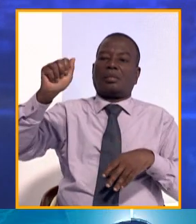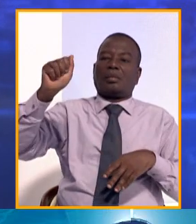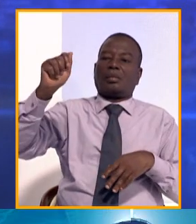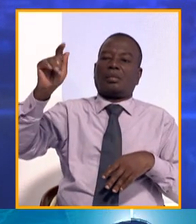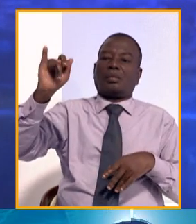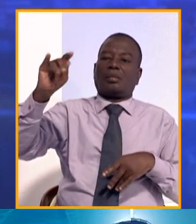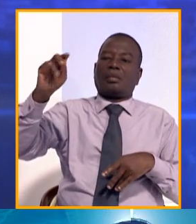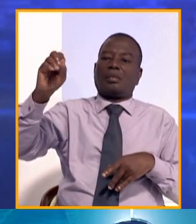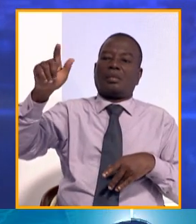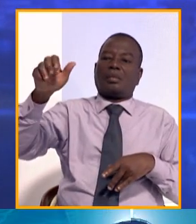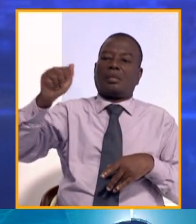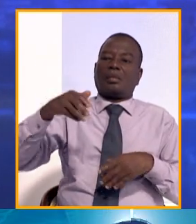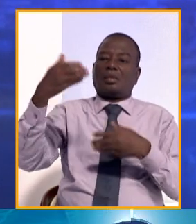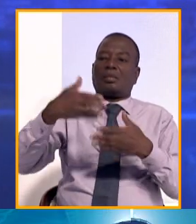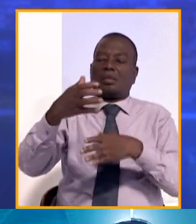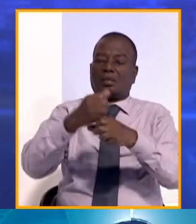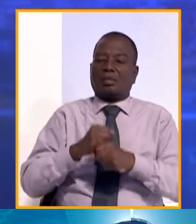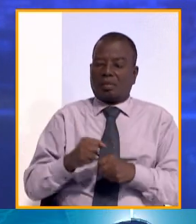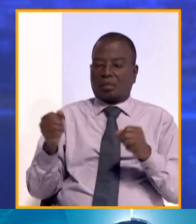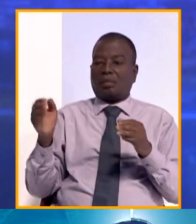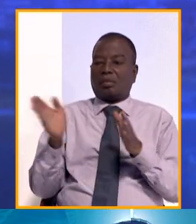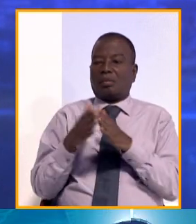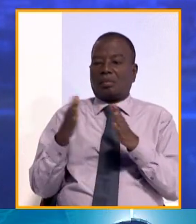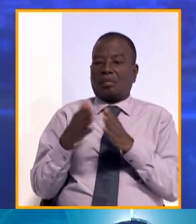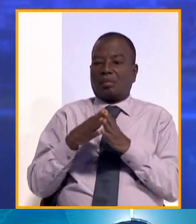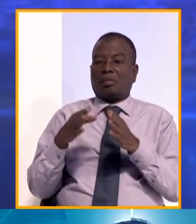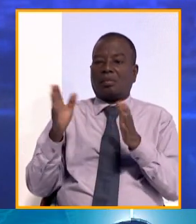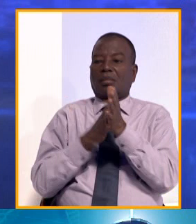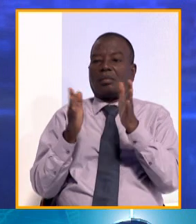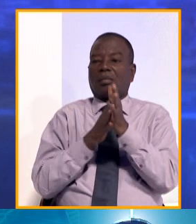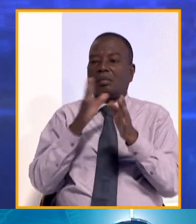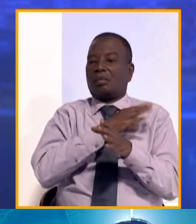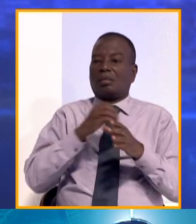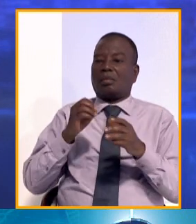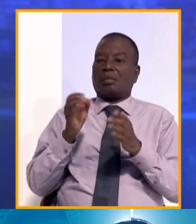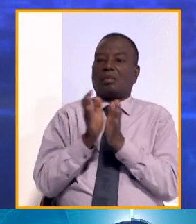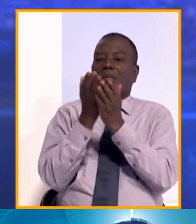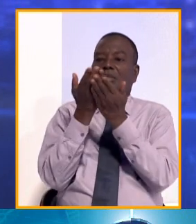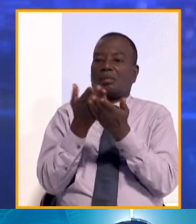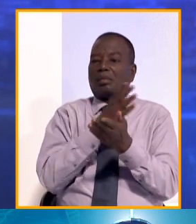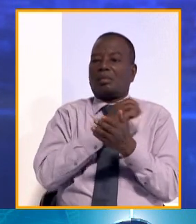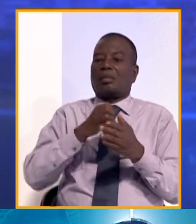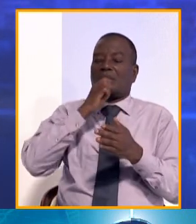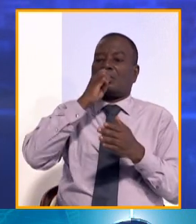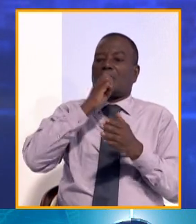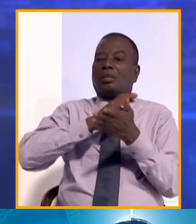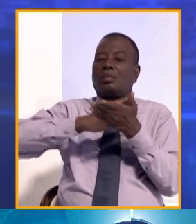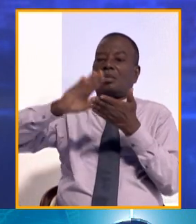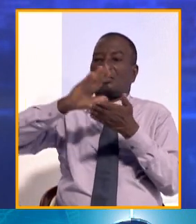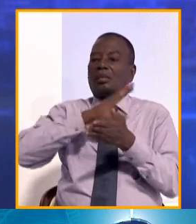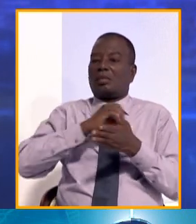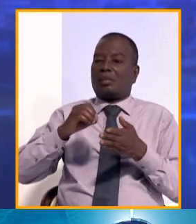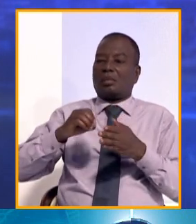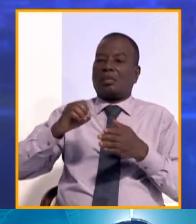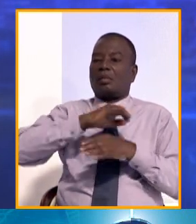viennent de recevoir des infrastructures scolaires et hydrauliques, des kits scolaires et du matériel de salubrité. Le tout